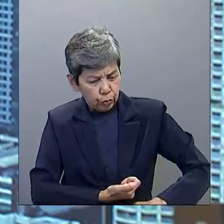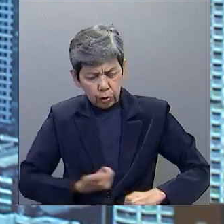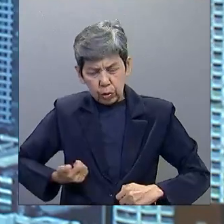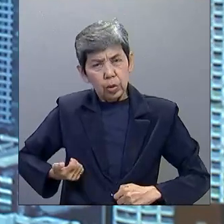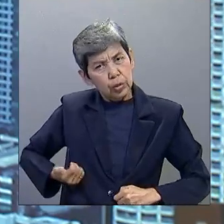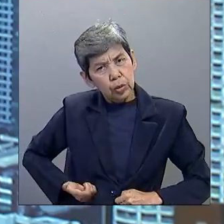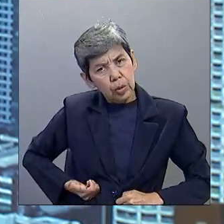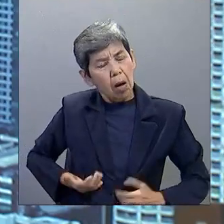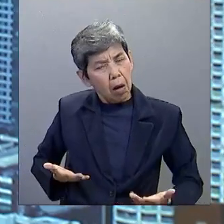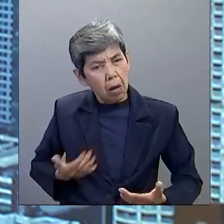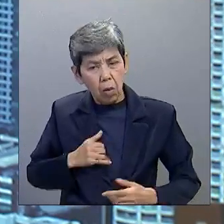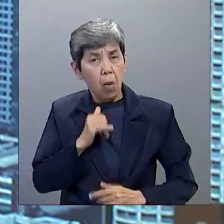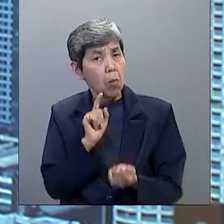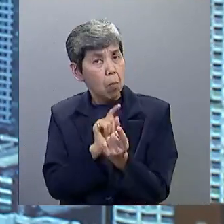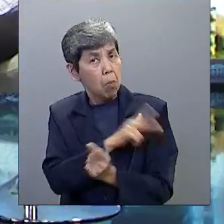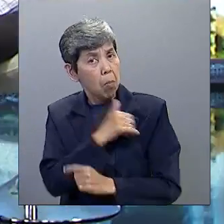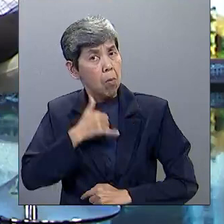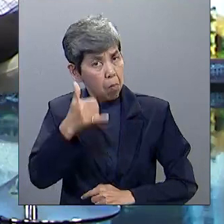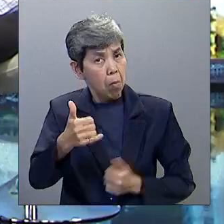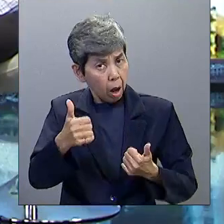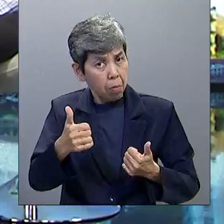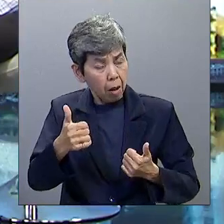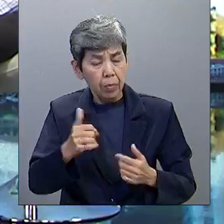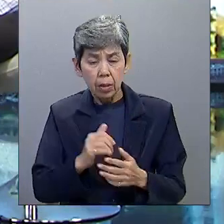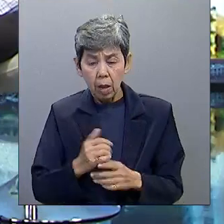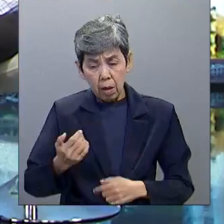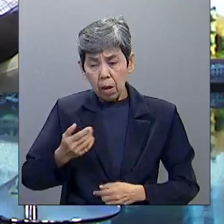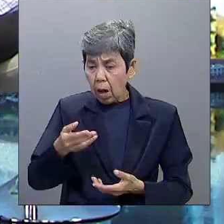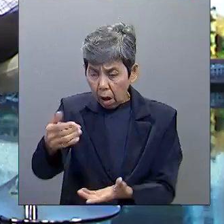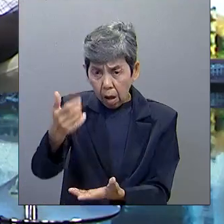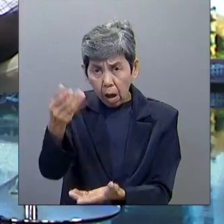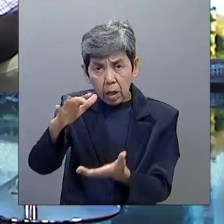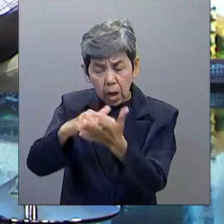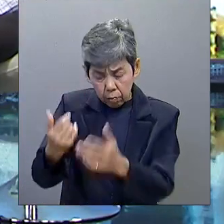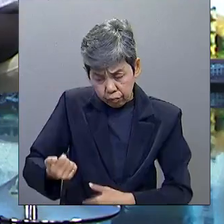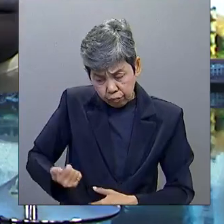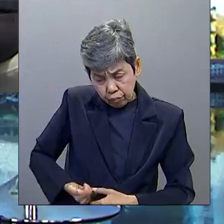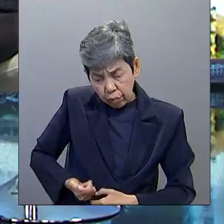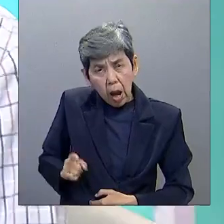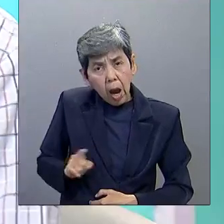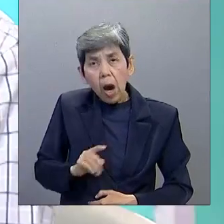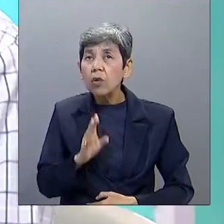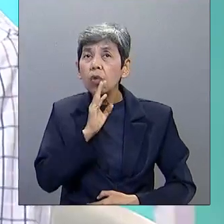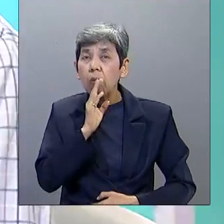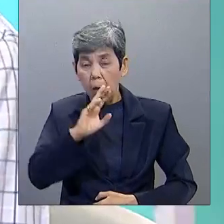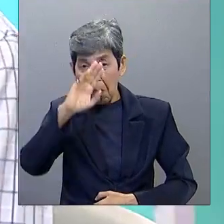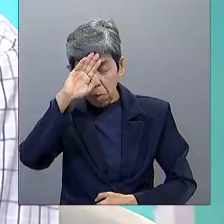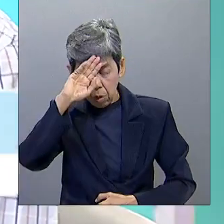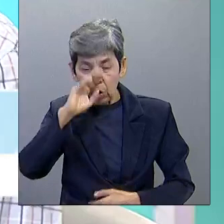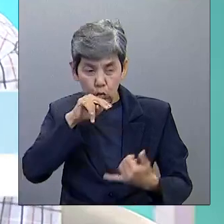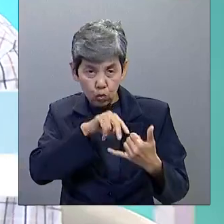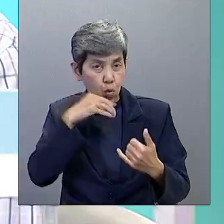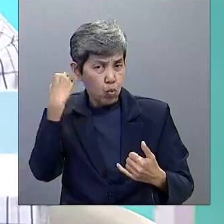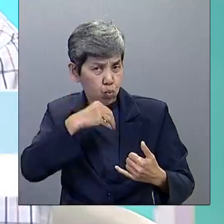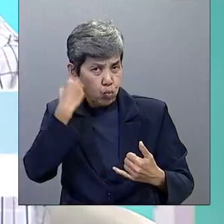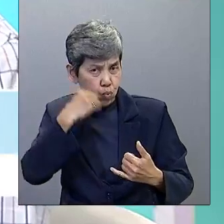องทำยังไงต้องเดินไปโรงพยาบาลได้ไหมหรือว่าจะต้องเอาอินซูลินที่ไหนมาฉีดแบบนี้ค่ะยกตัวอย่าง ถ้าเป็นเคสเรื้อรังที่ต้องการดูแลต่อเนื่องจริ